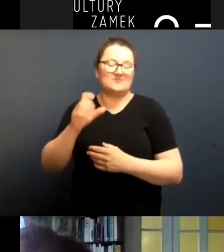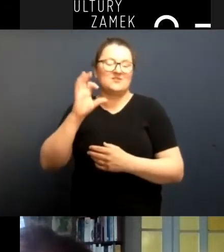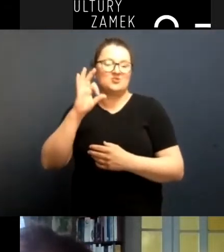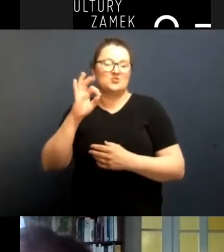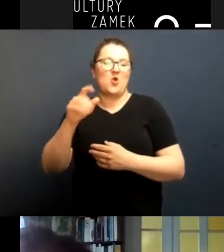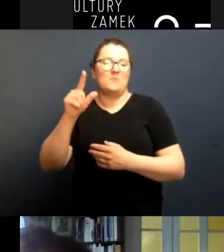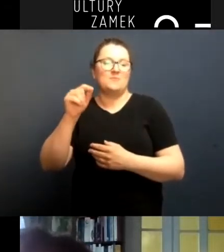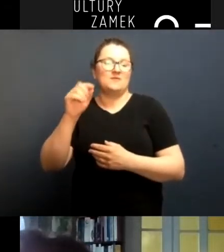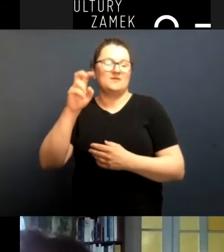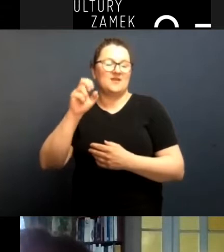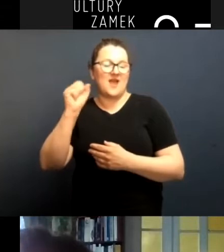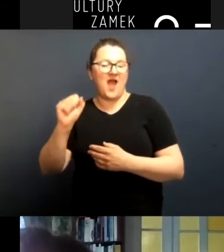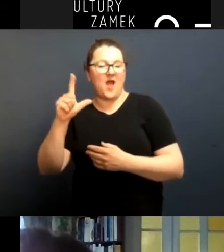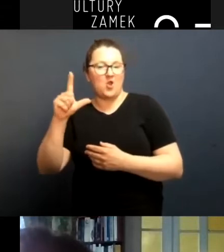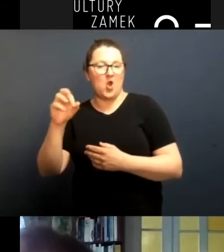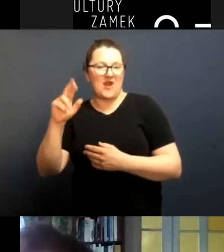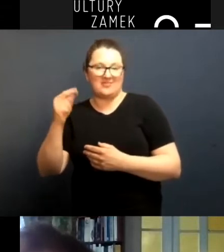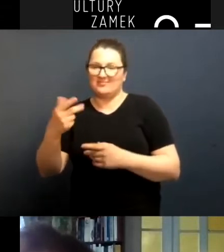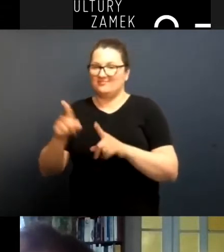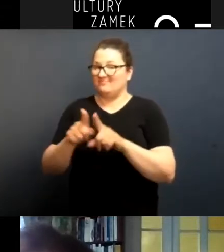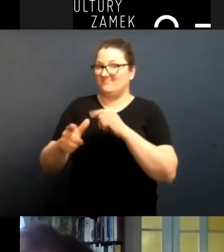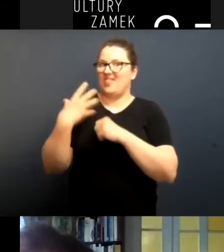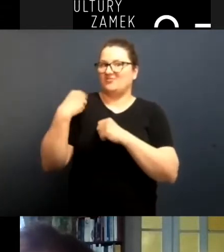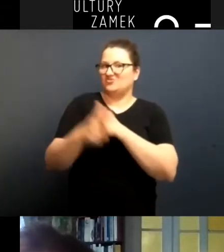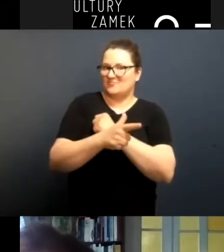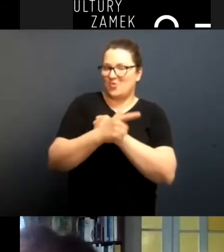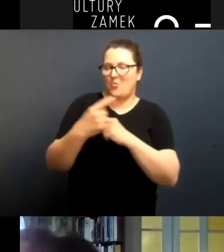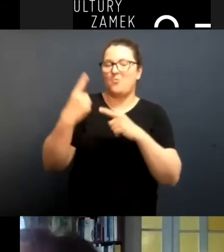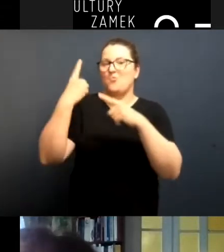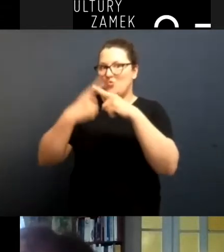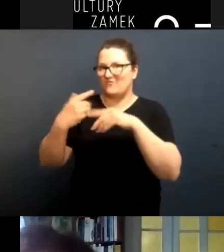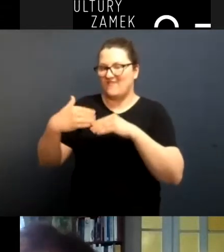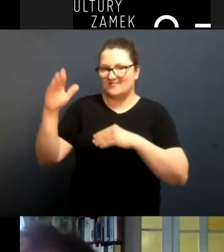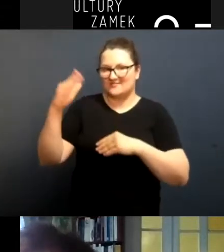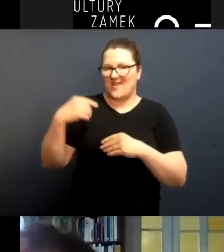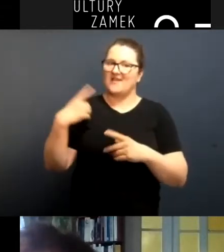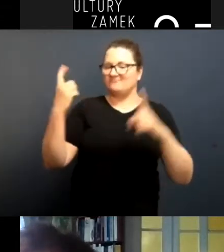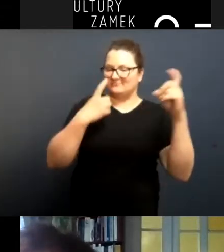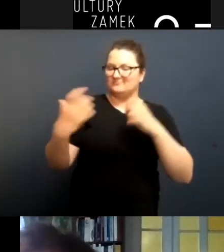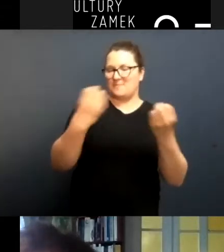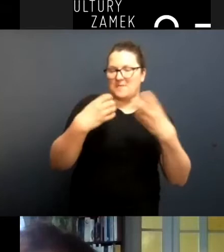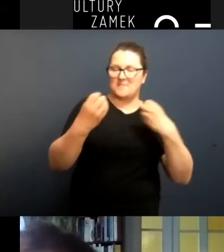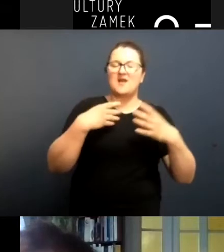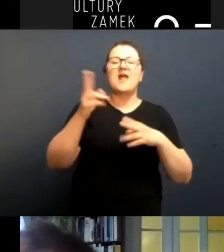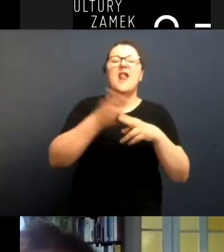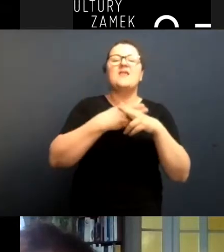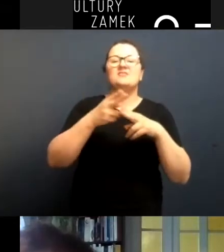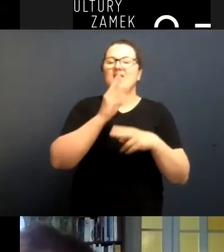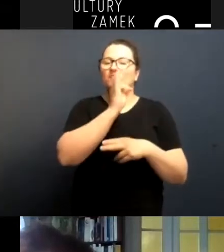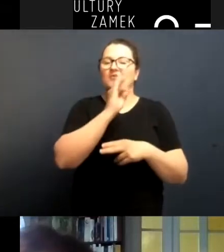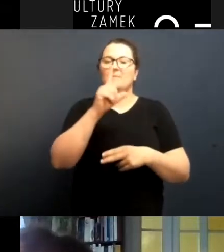która w wieku także 70 plus zrobiła sesję do kalendarza Pirelli, a więc do kalendarza, który